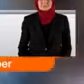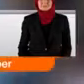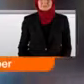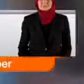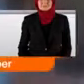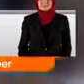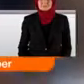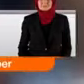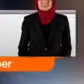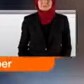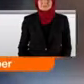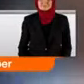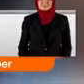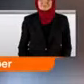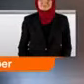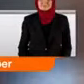güzel